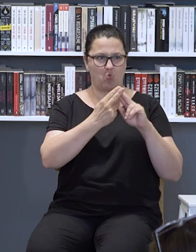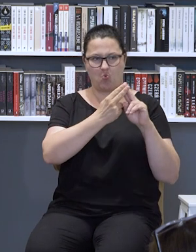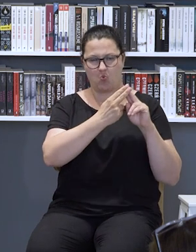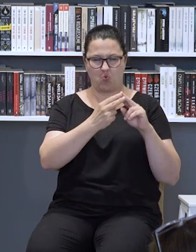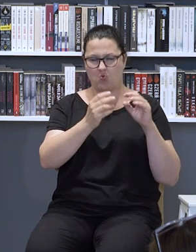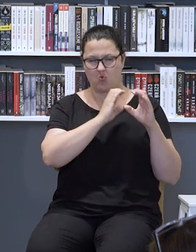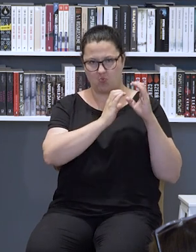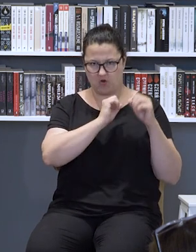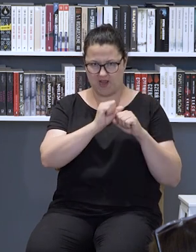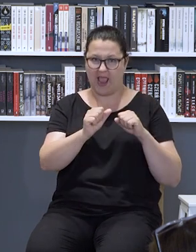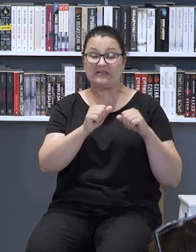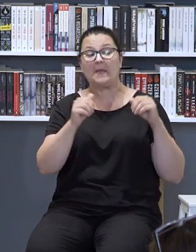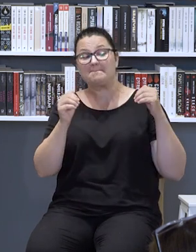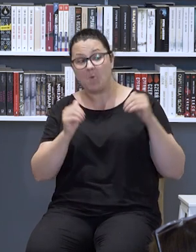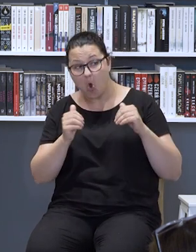ich traktować